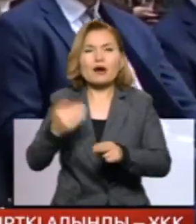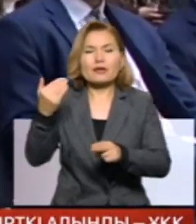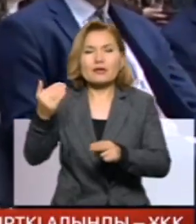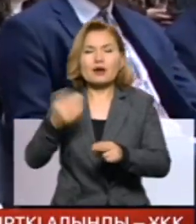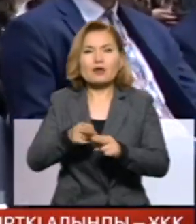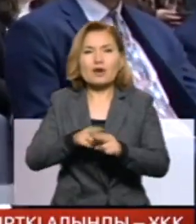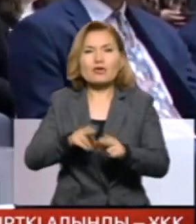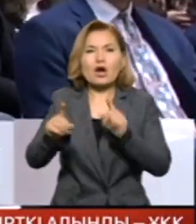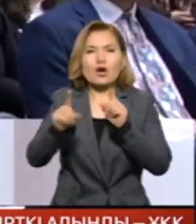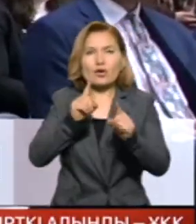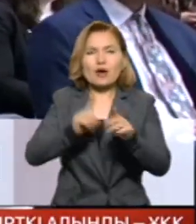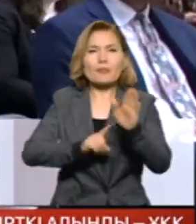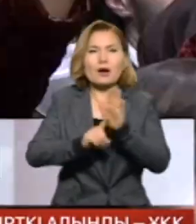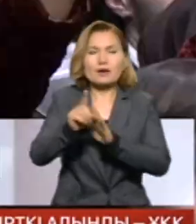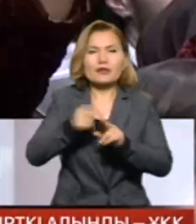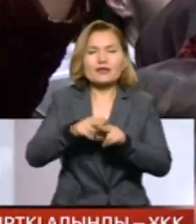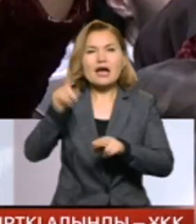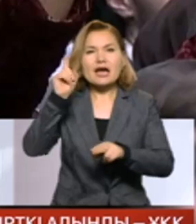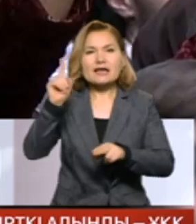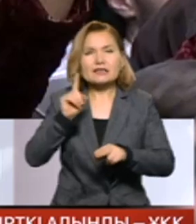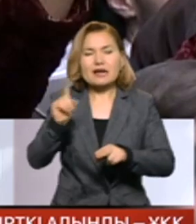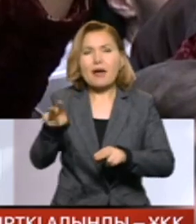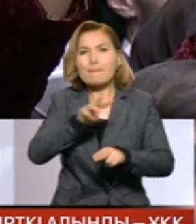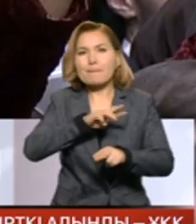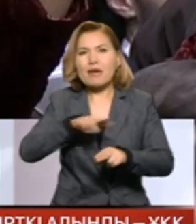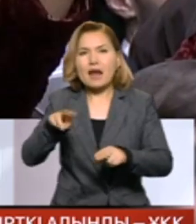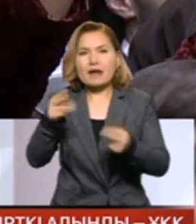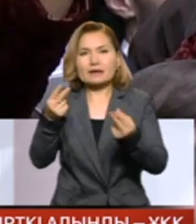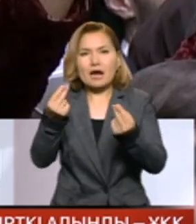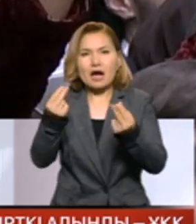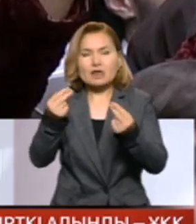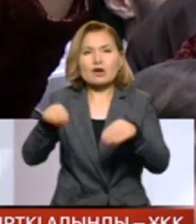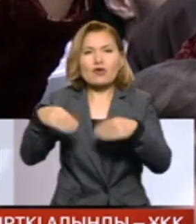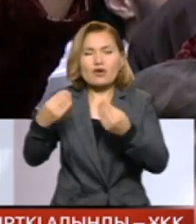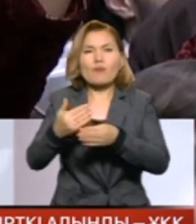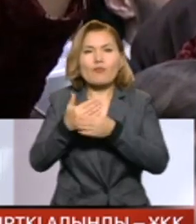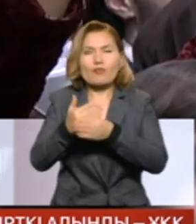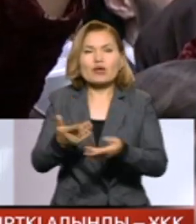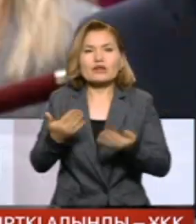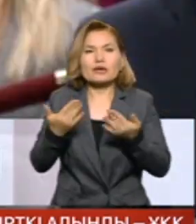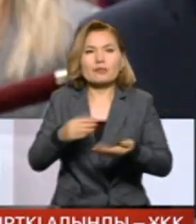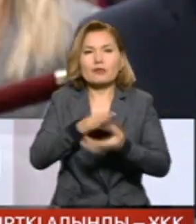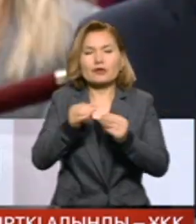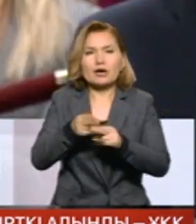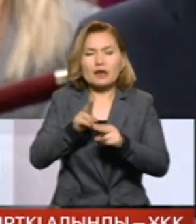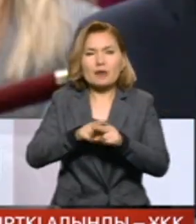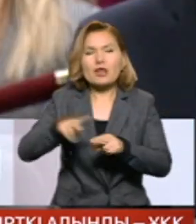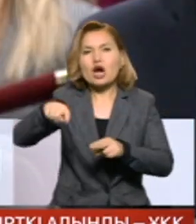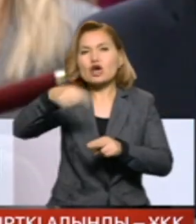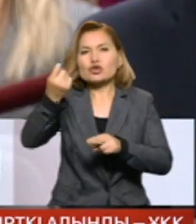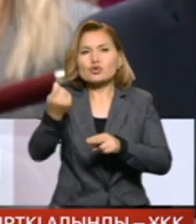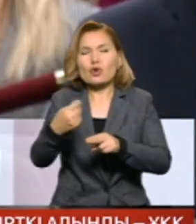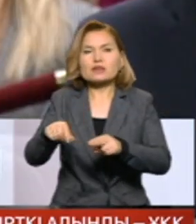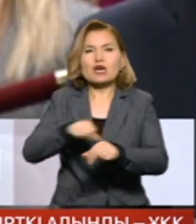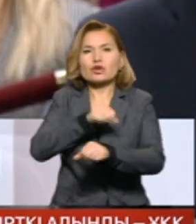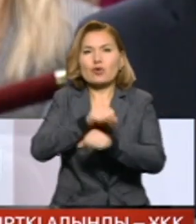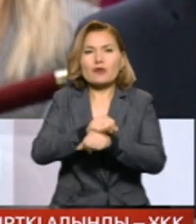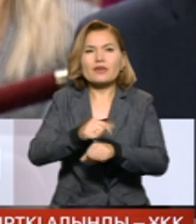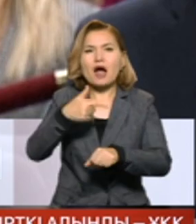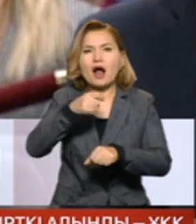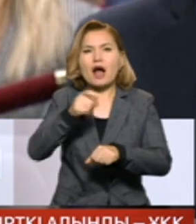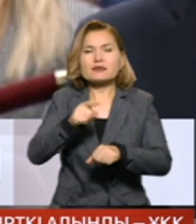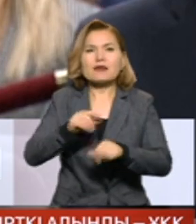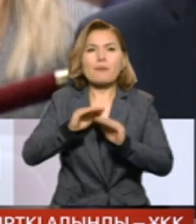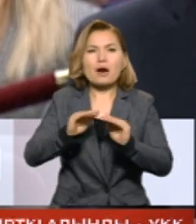Израильге миллиардтаған доллар беруді сұрап жатқан еді. Қолдарын қызыл түске бояған шерушілер қан төгісті тоқтатыңдар, Газаның